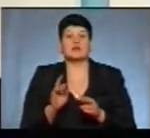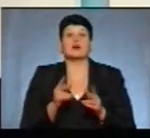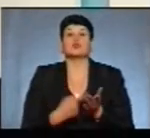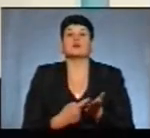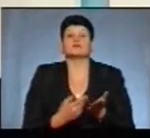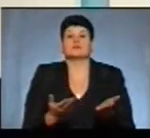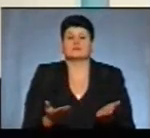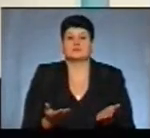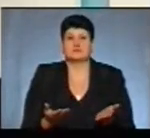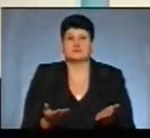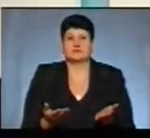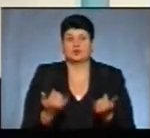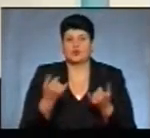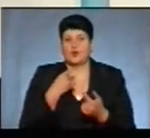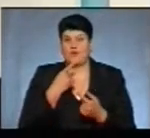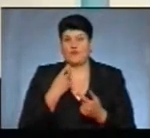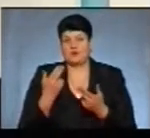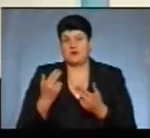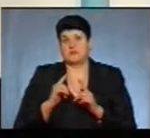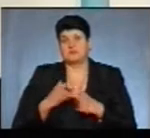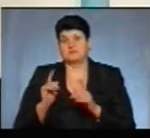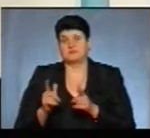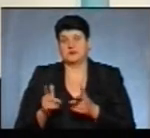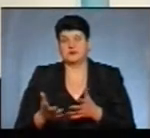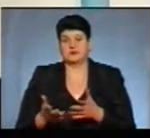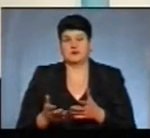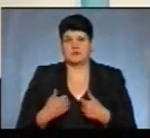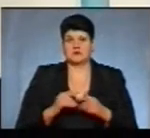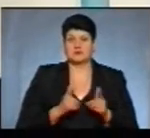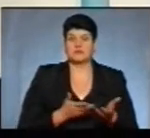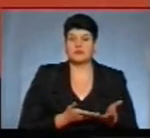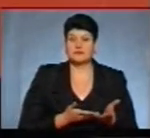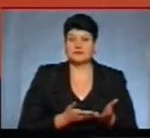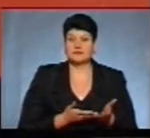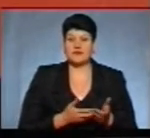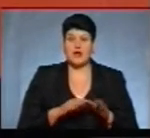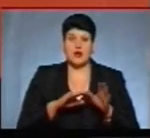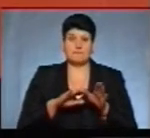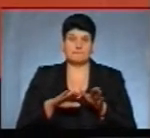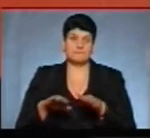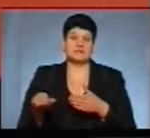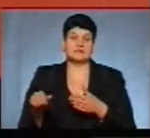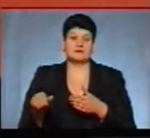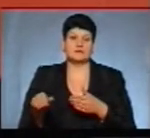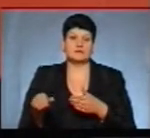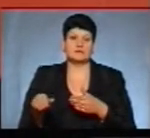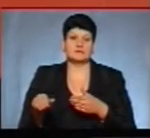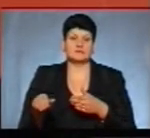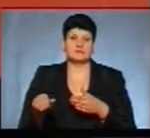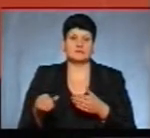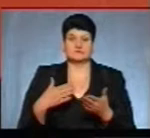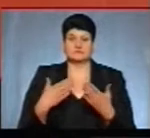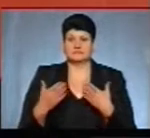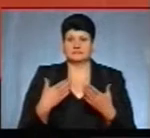каже одна особа «так, я згідний» чи «я згідна». А після зносин між